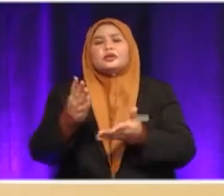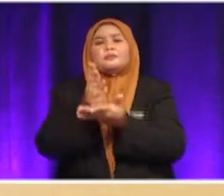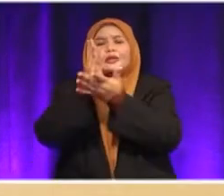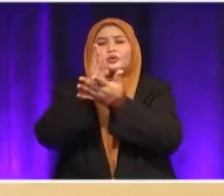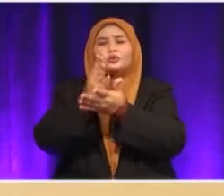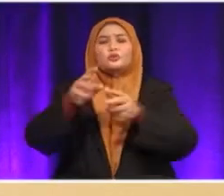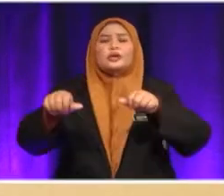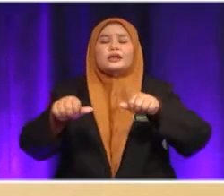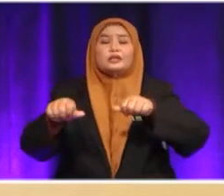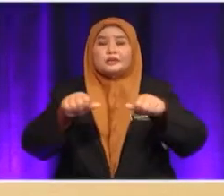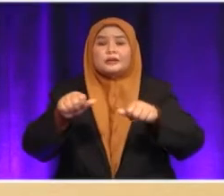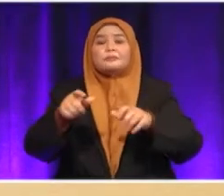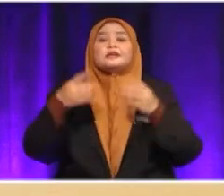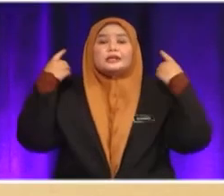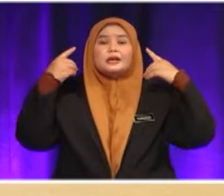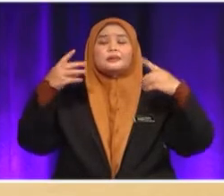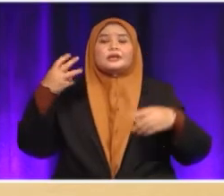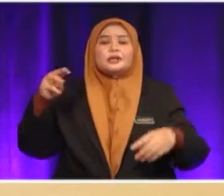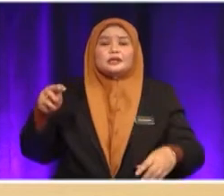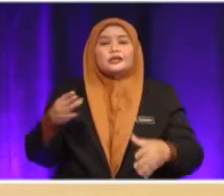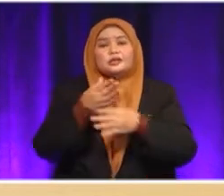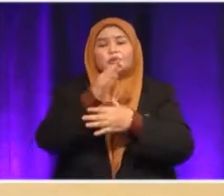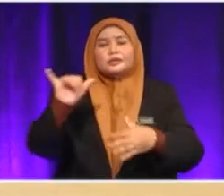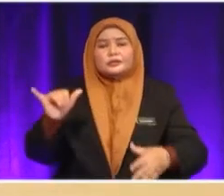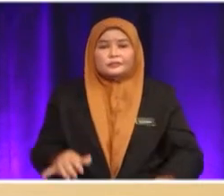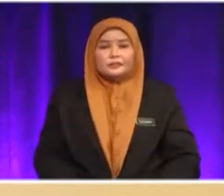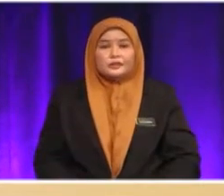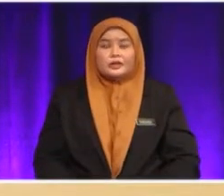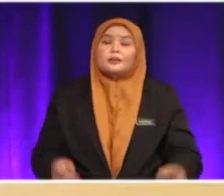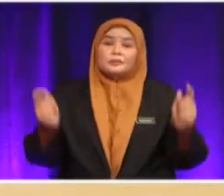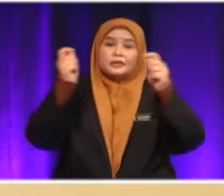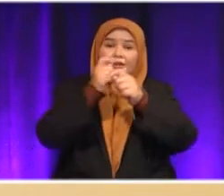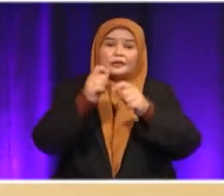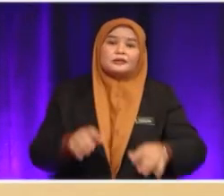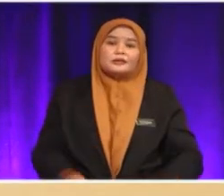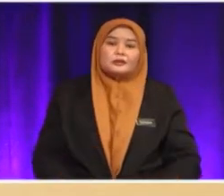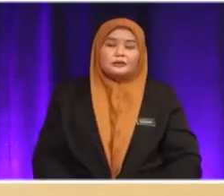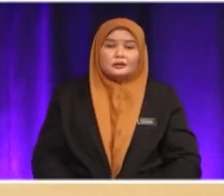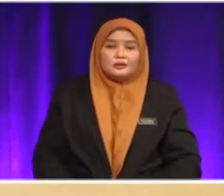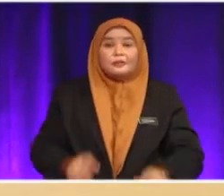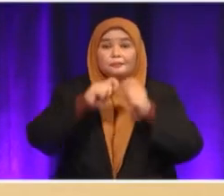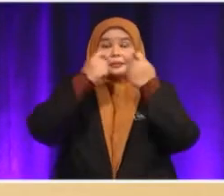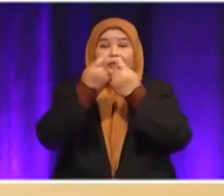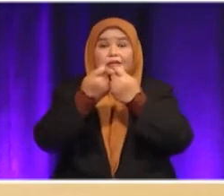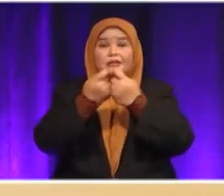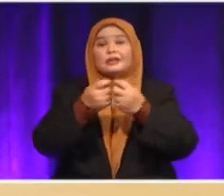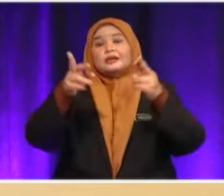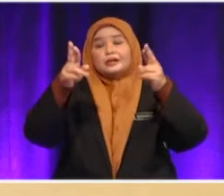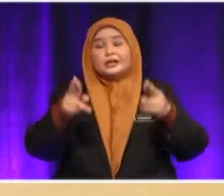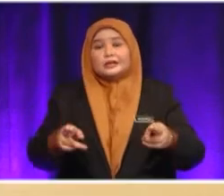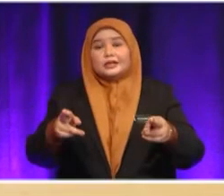activity perdagangan mereka oke seterusnya yang menentang ialah Patih rakyat Singapura